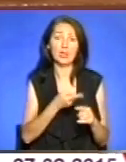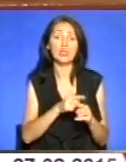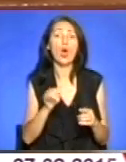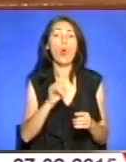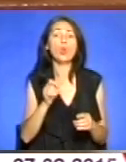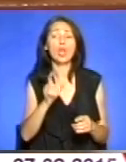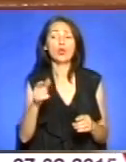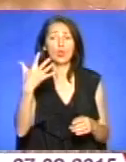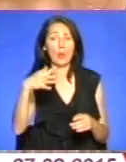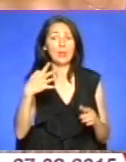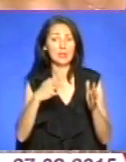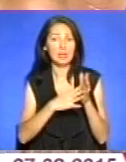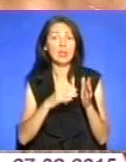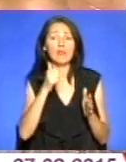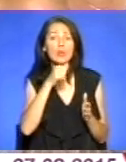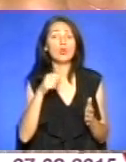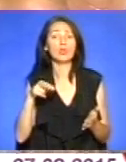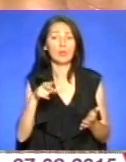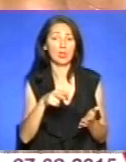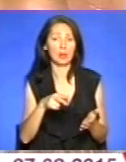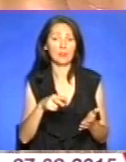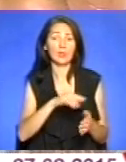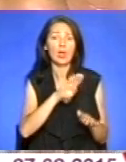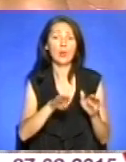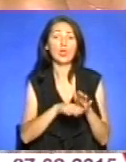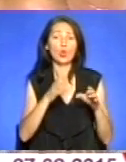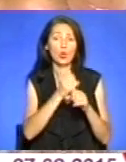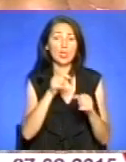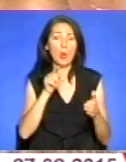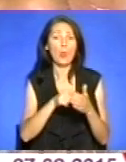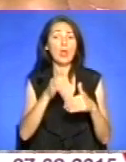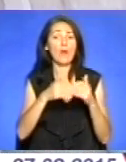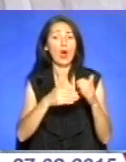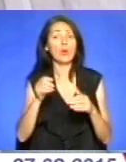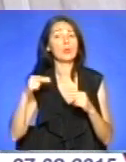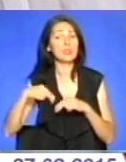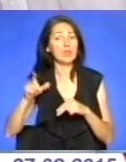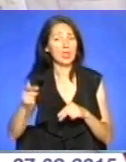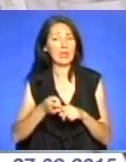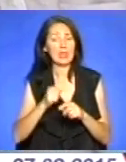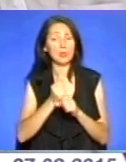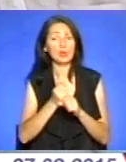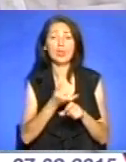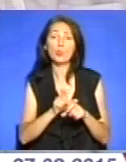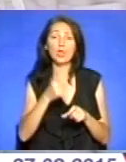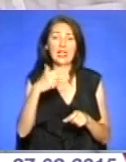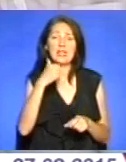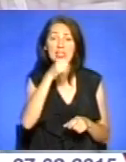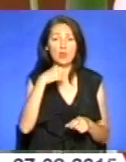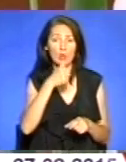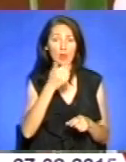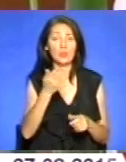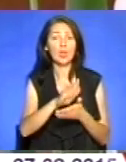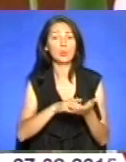років подітися? Під скорочення потрапили фахові працівники, які пропрацювали в Національному банку понад 30 років. Вони